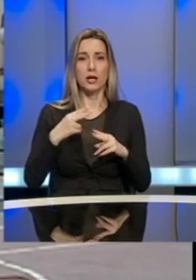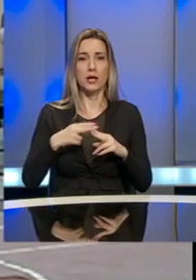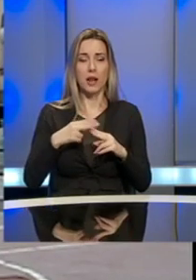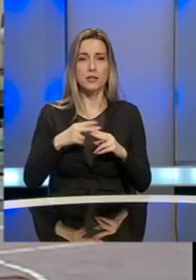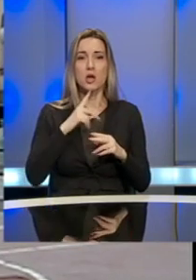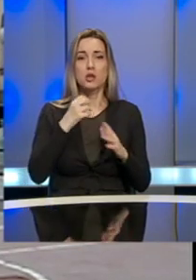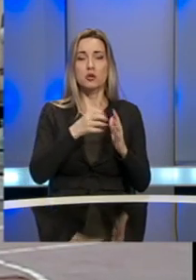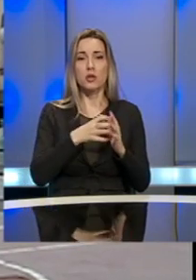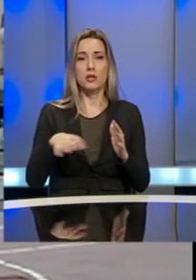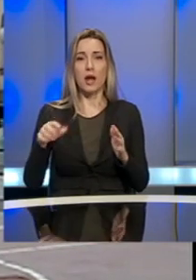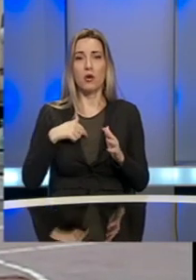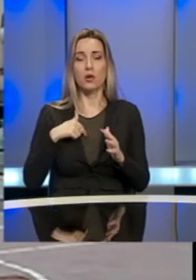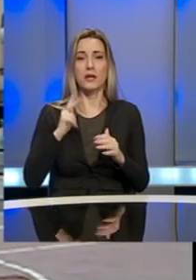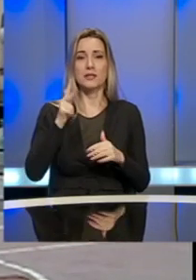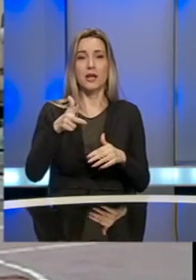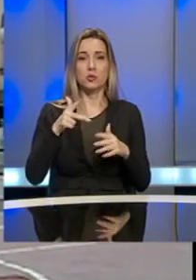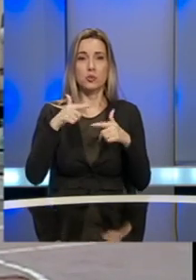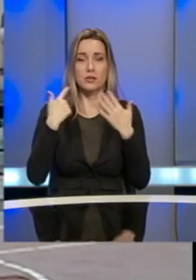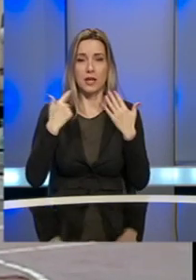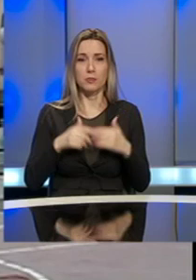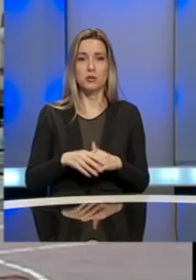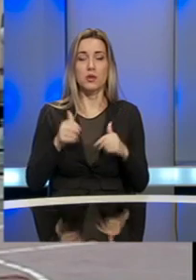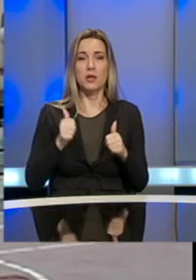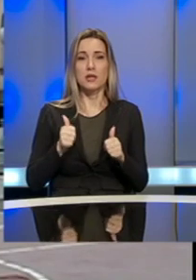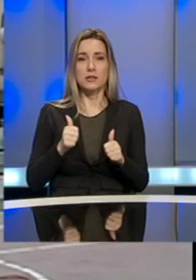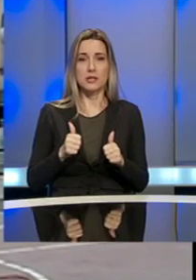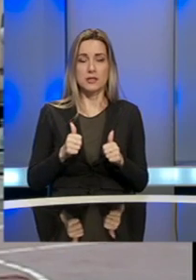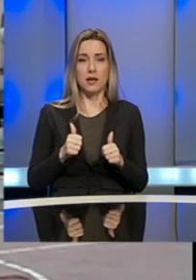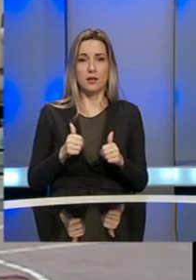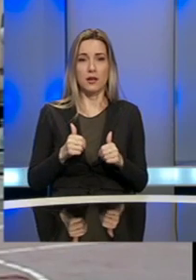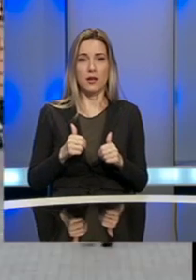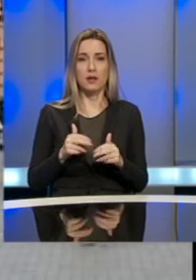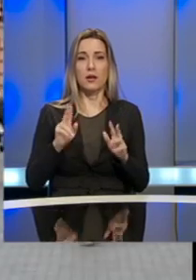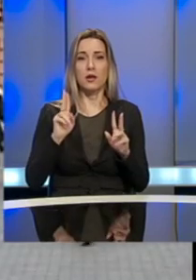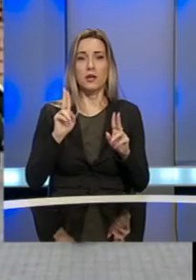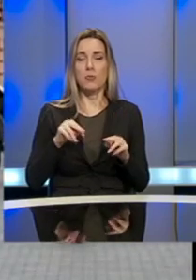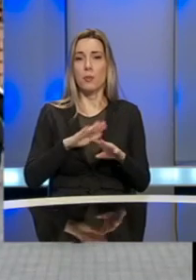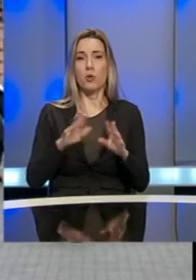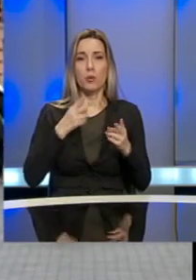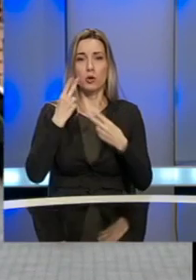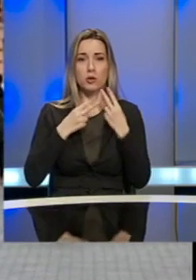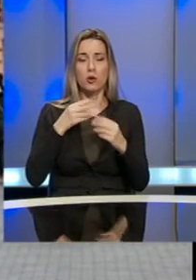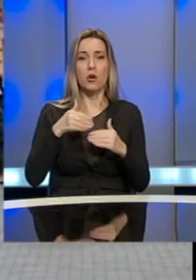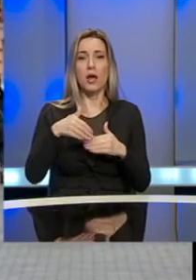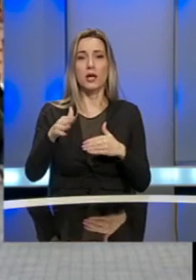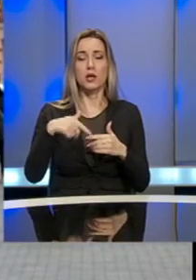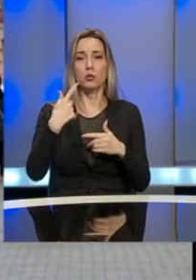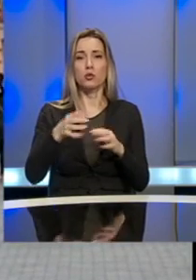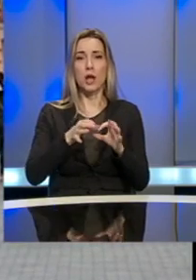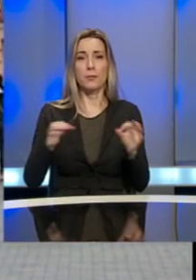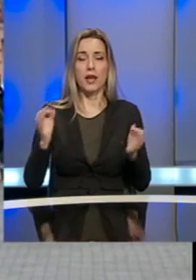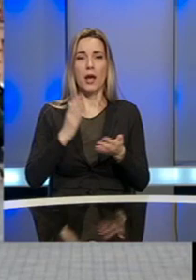onoga što već traje kod nas treću sedmicu. I za sada, evo kažem, imamo to pod kontrolom. Iduća mjera bila